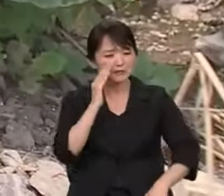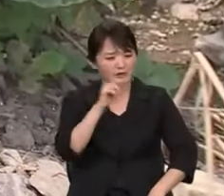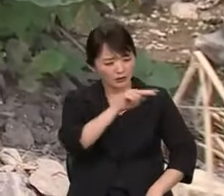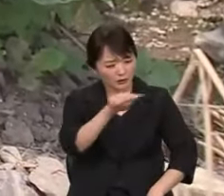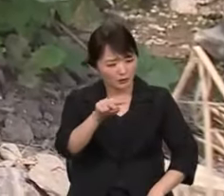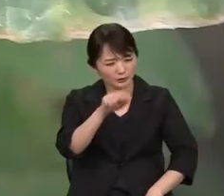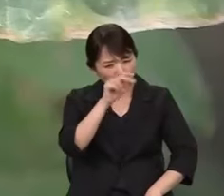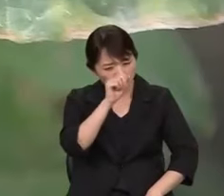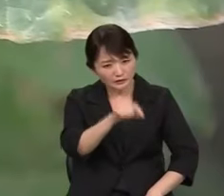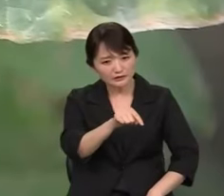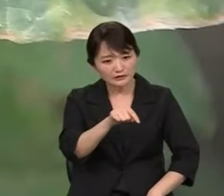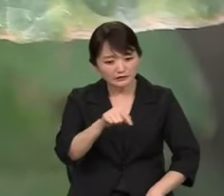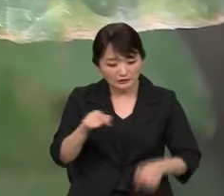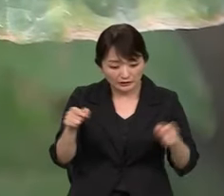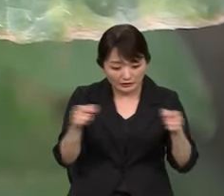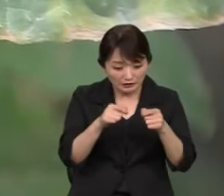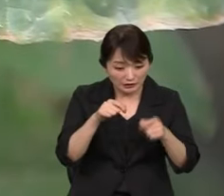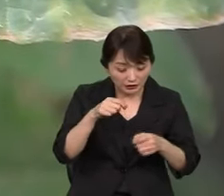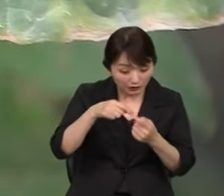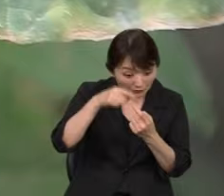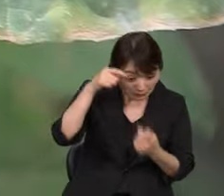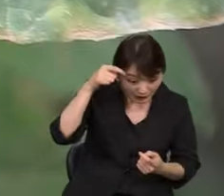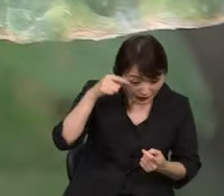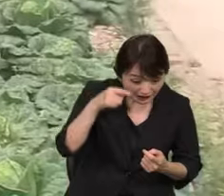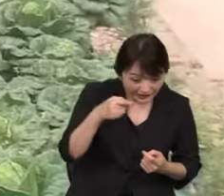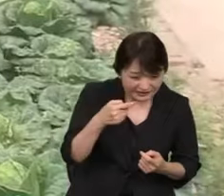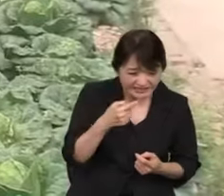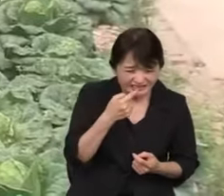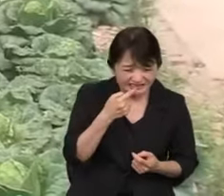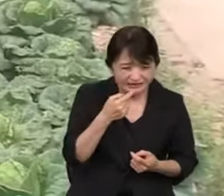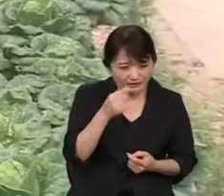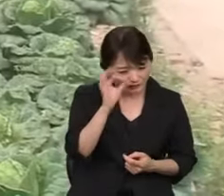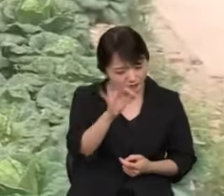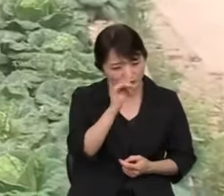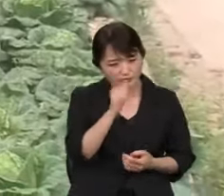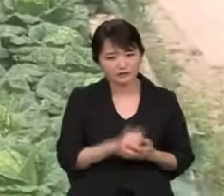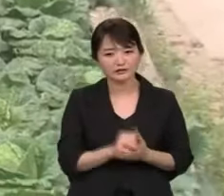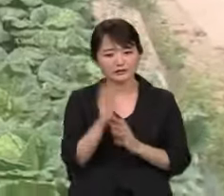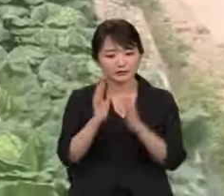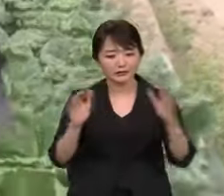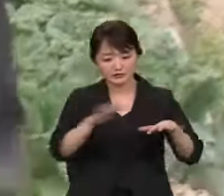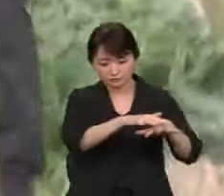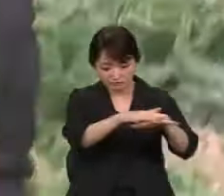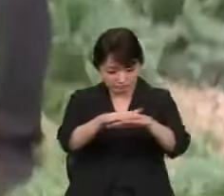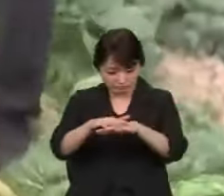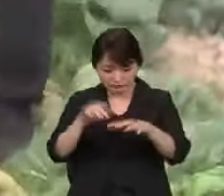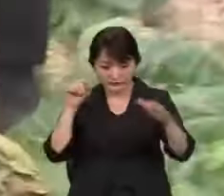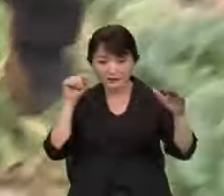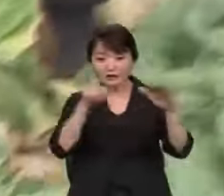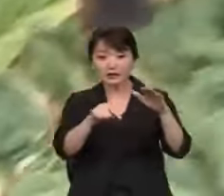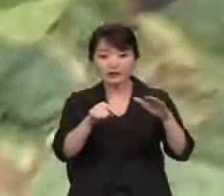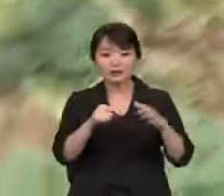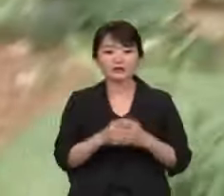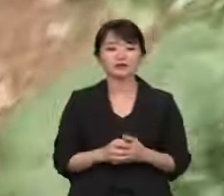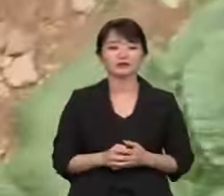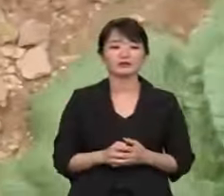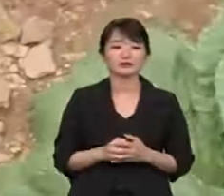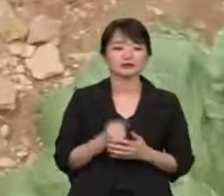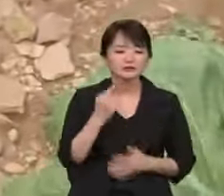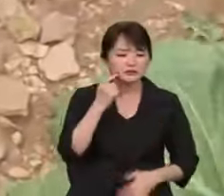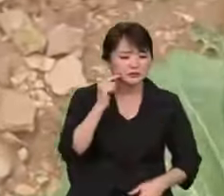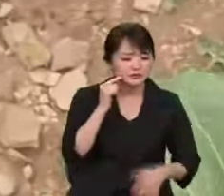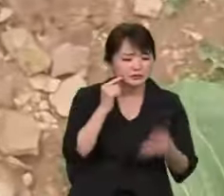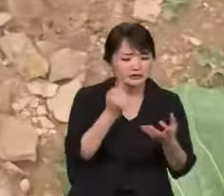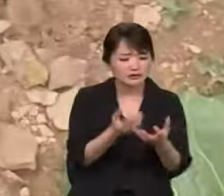가까이 다가가니 희끗희끗한 부분이 눈에 들어옵니다. 배추밭에 들어와 봤습니다. 이파리가 누런 배추는 크기가